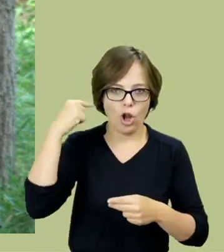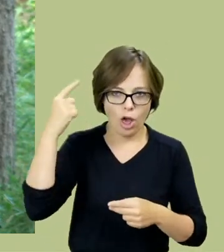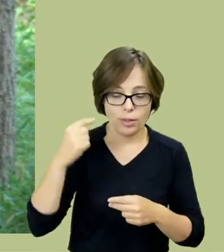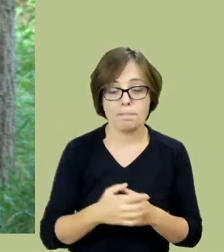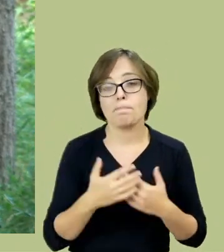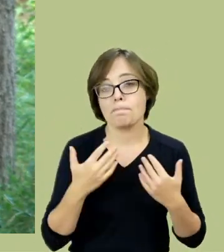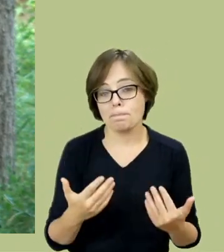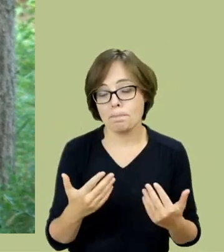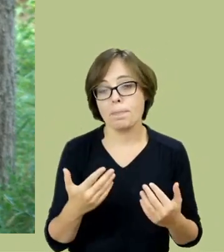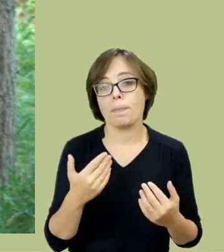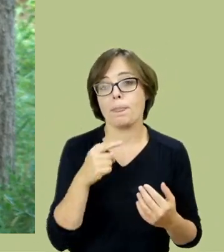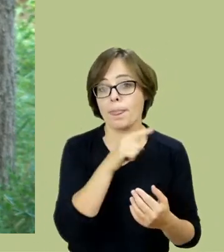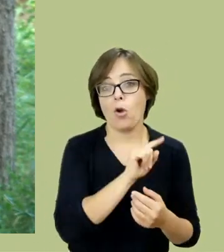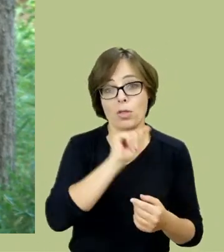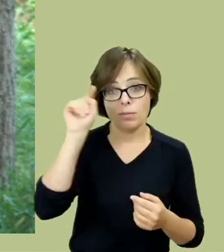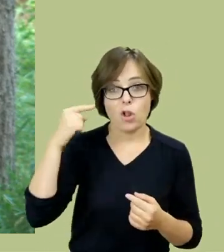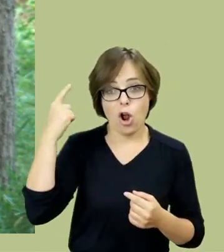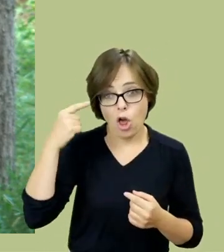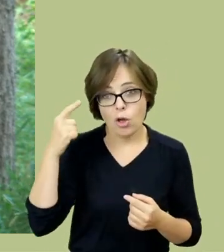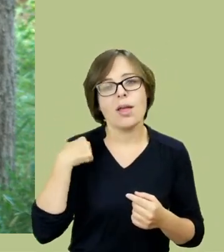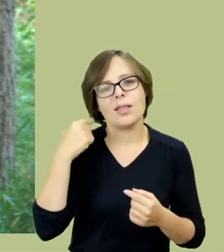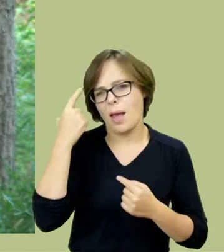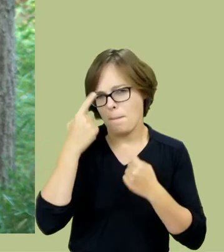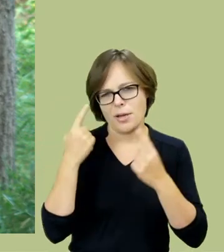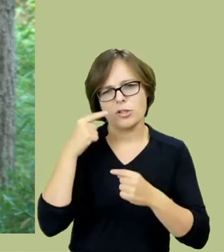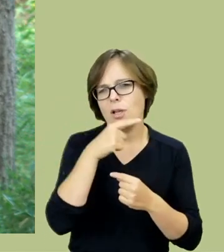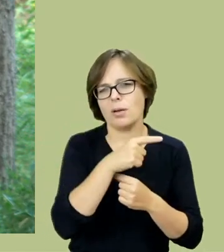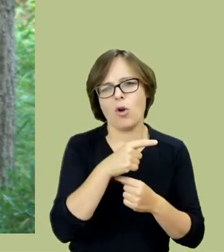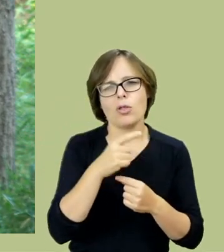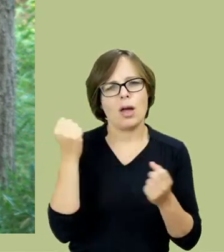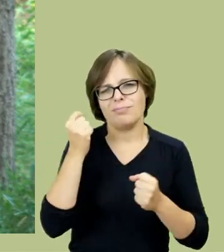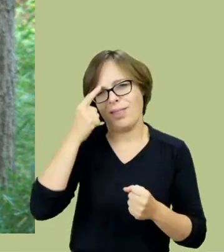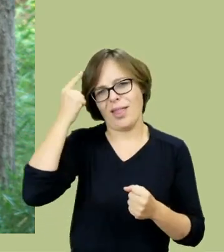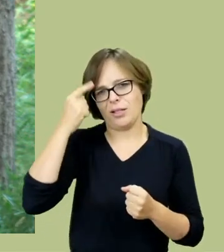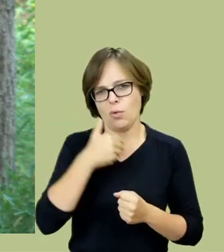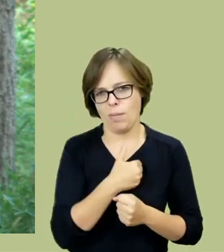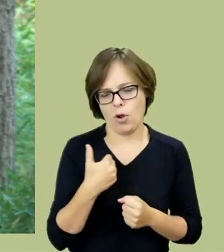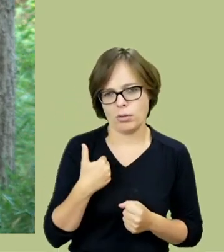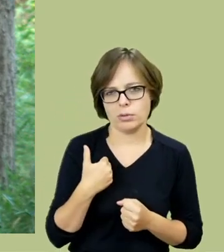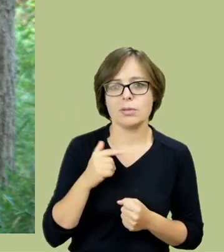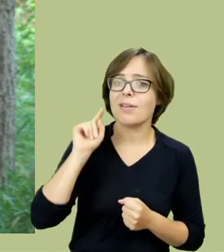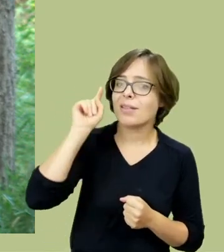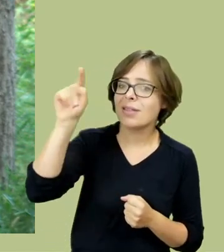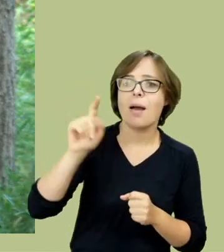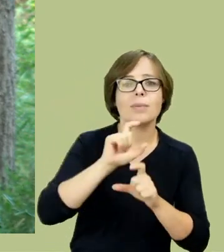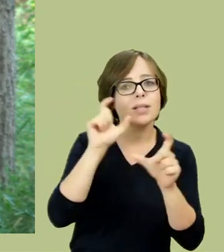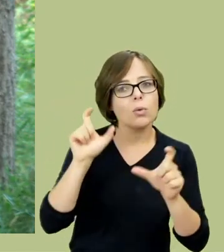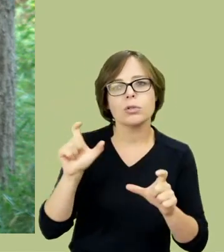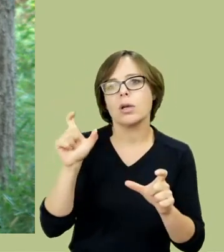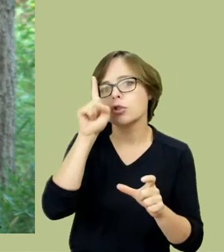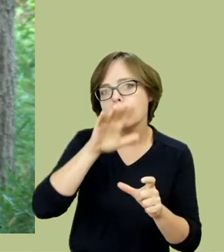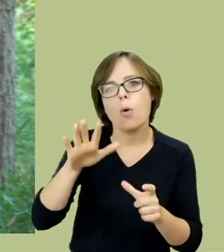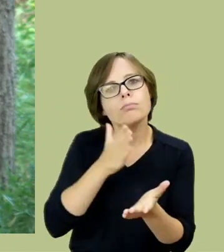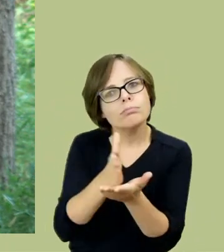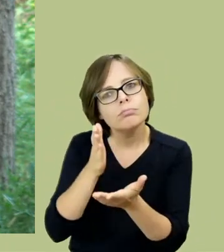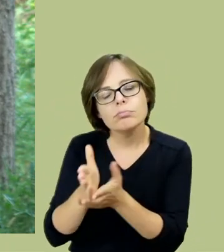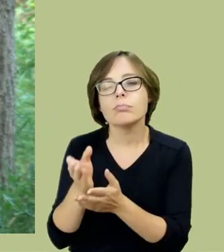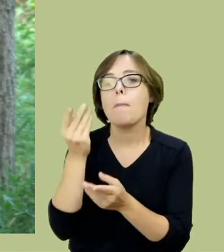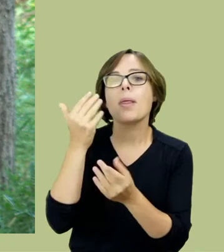że ogromnie musiała tęsknić za krajem. Tam cały czas działała nadal społecznie, nie chciała